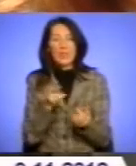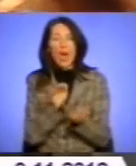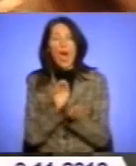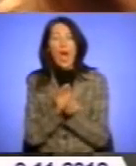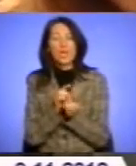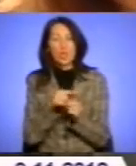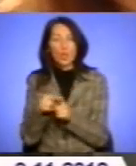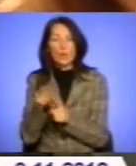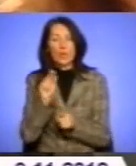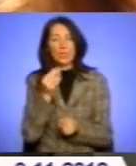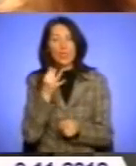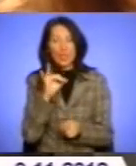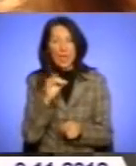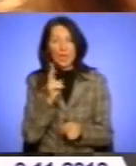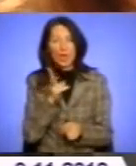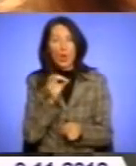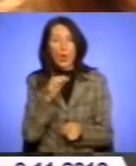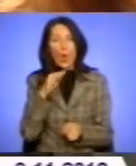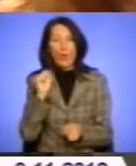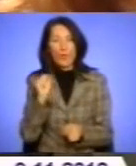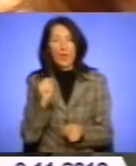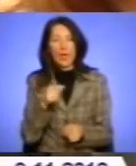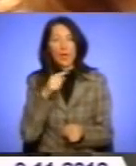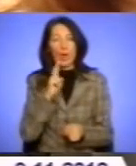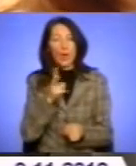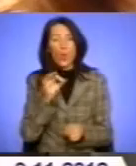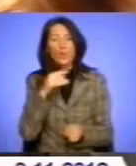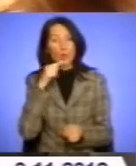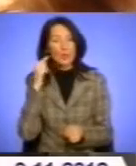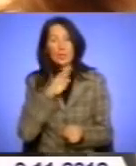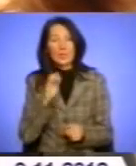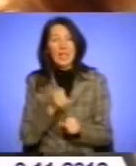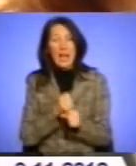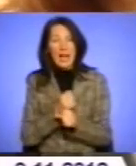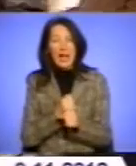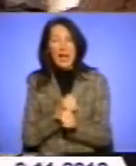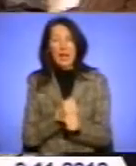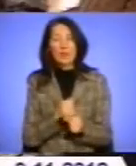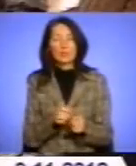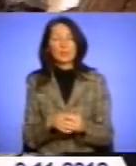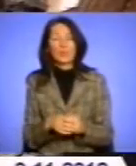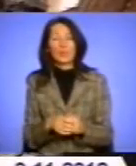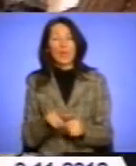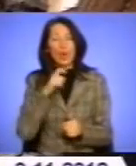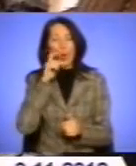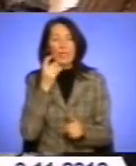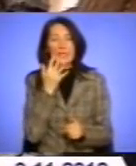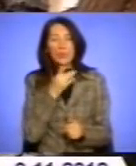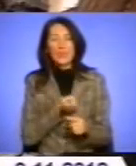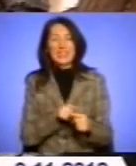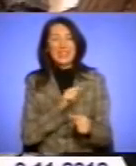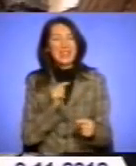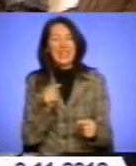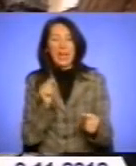«чай-кофі», «кофі» російською, не «кава», і претензія на вимовляння російських прізвищ з оглушенням до «ф». Українській мові це не